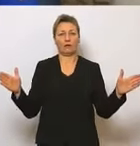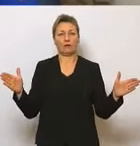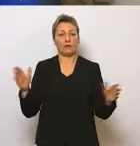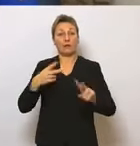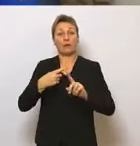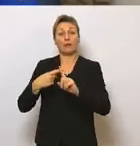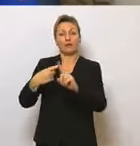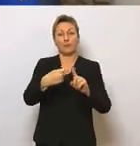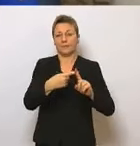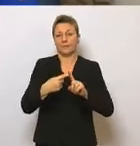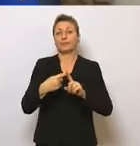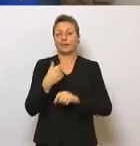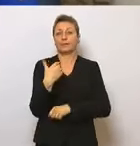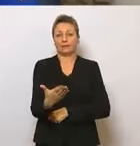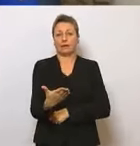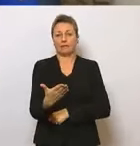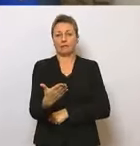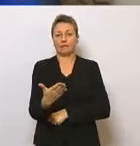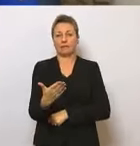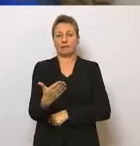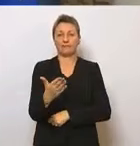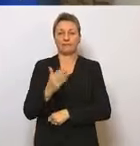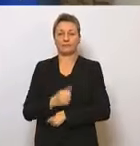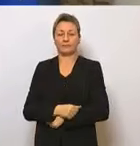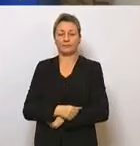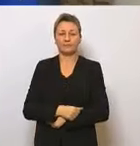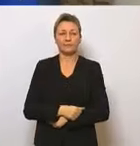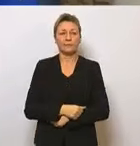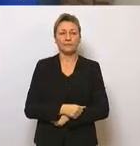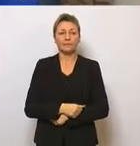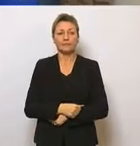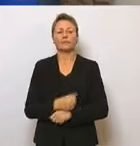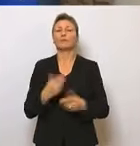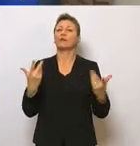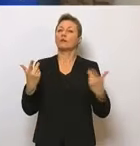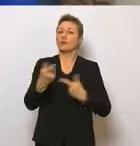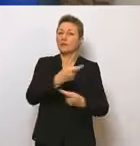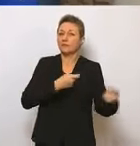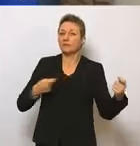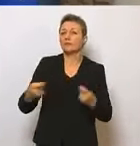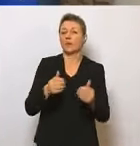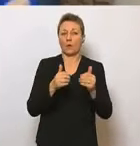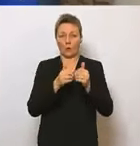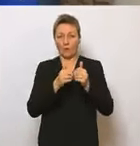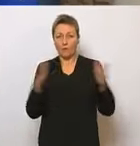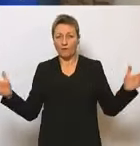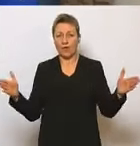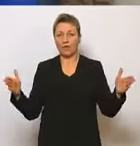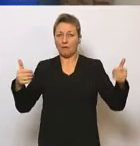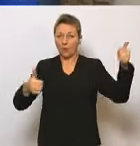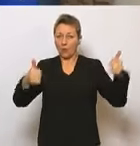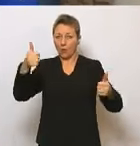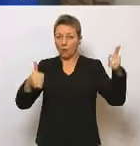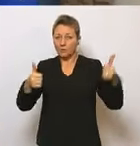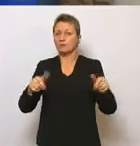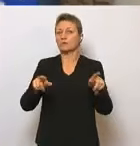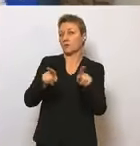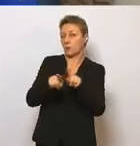l'objectif principal de ce DMA. Le marché doit être ouvert, contestable, et tourné vers